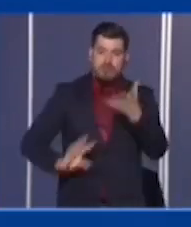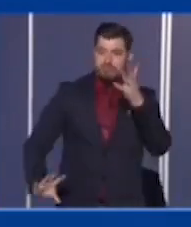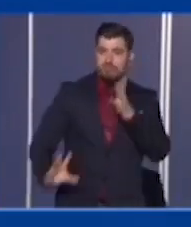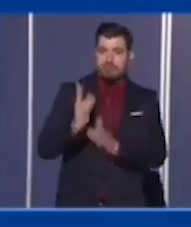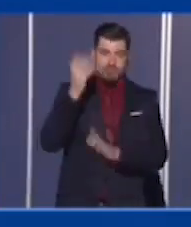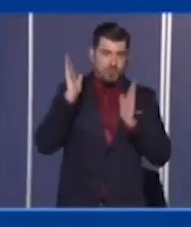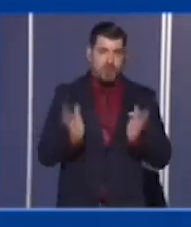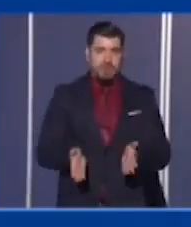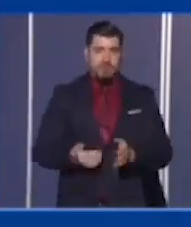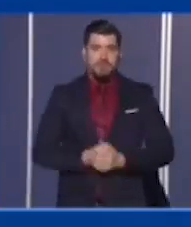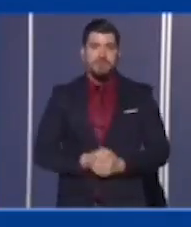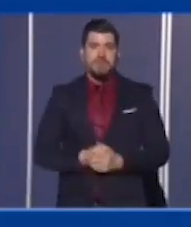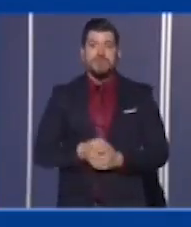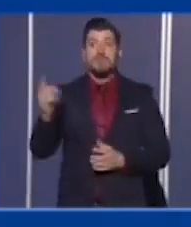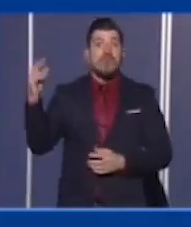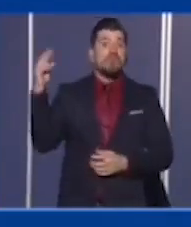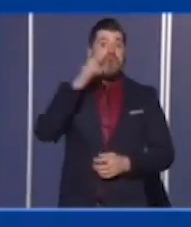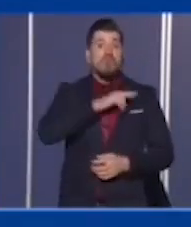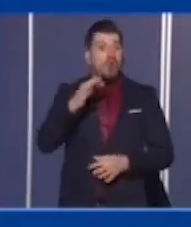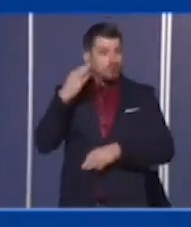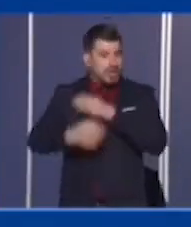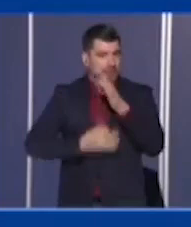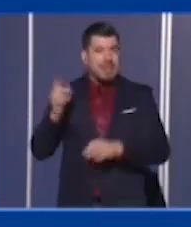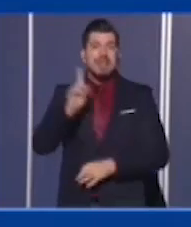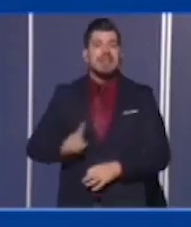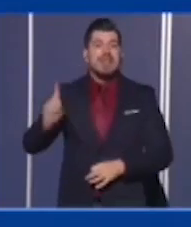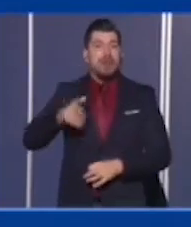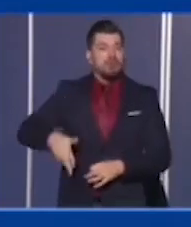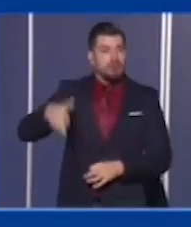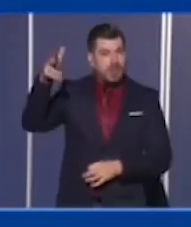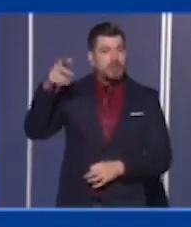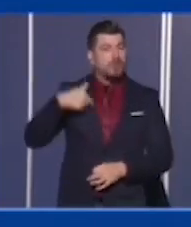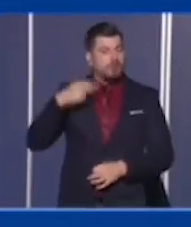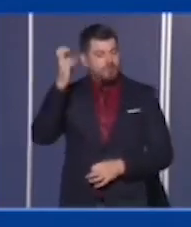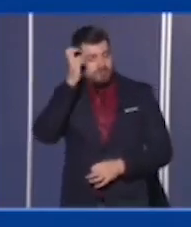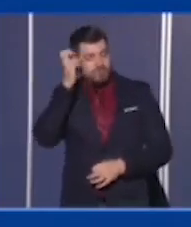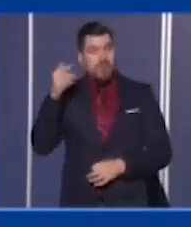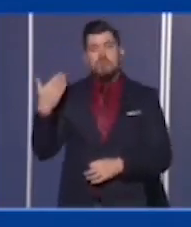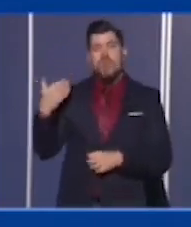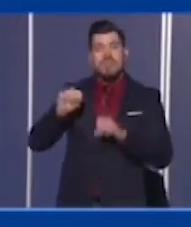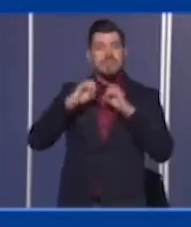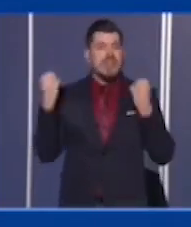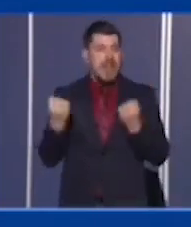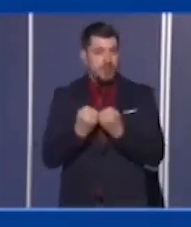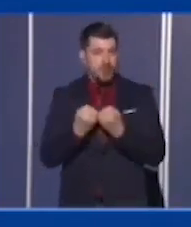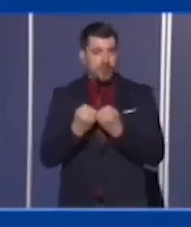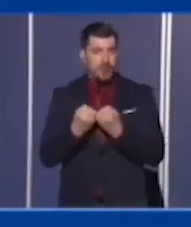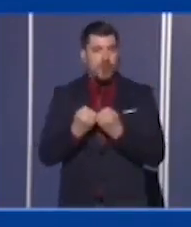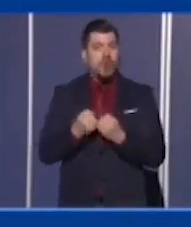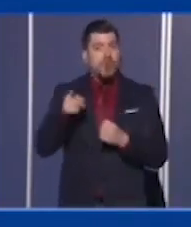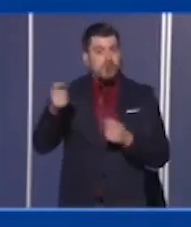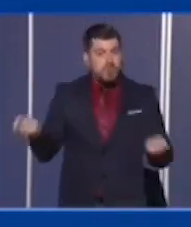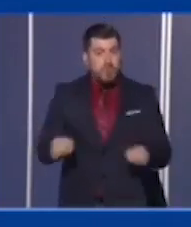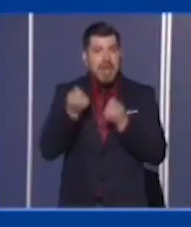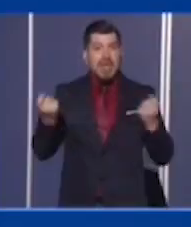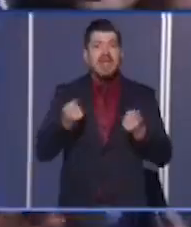Κρατώ τα λόγια του Πρωθυπουργού και Προέδρου του κόμματός μας, Κυριάκου Μητσοτάκη, από το πρόσφατο συνέδριο που έκανε ο Σύνδεσμος